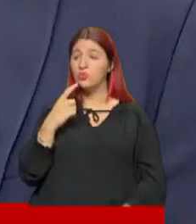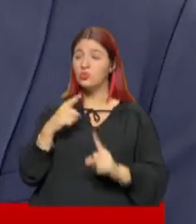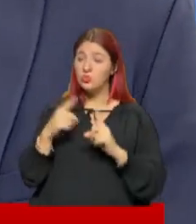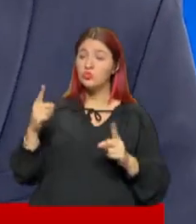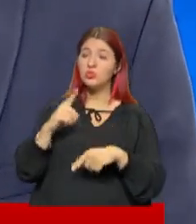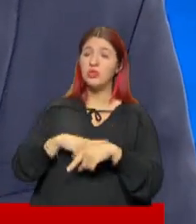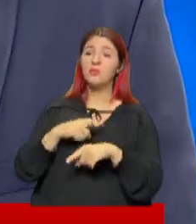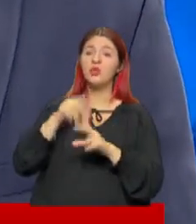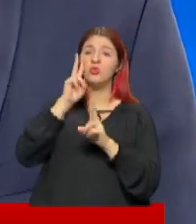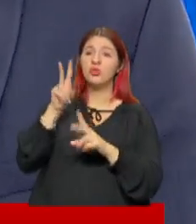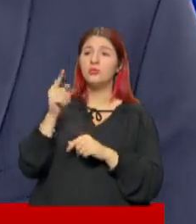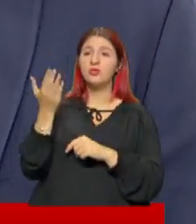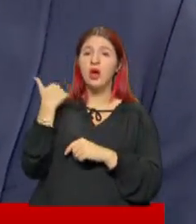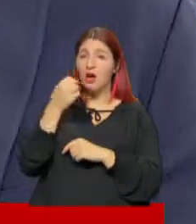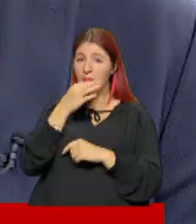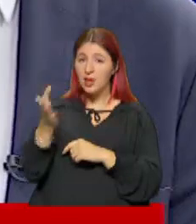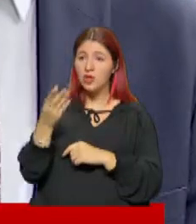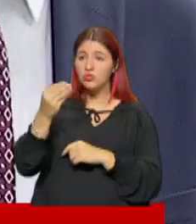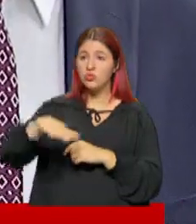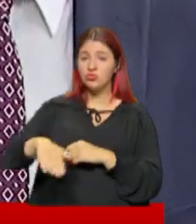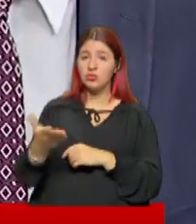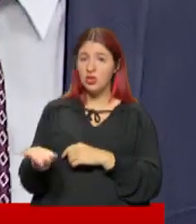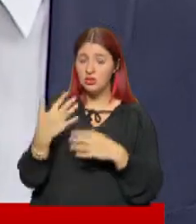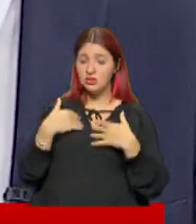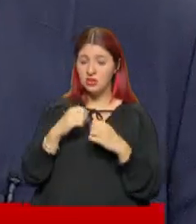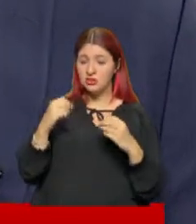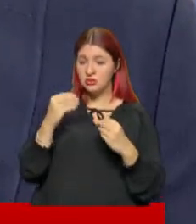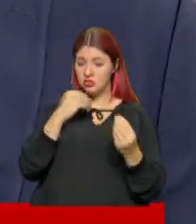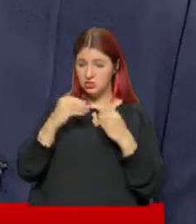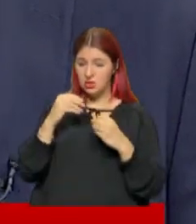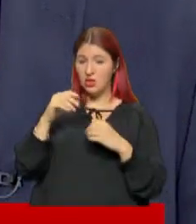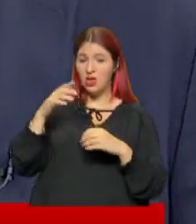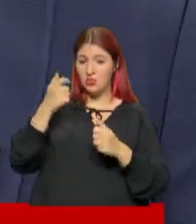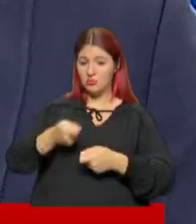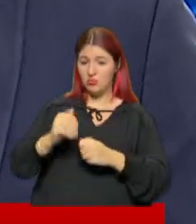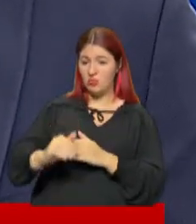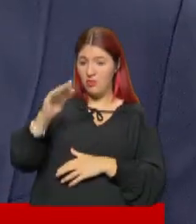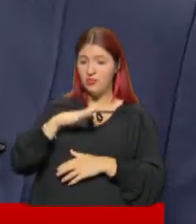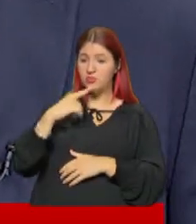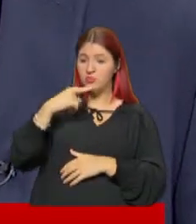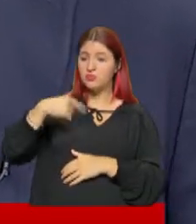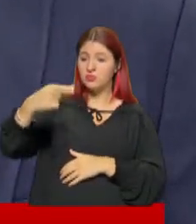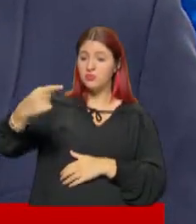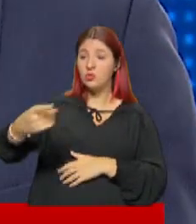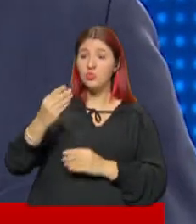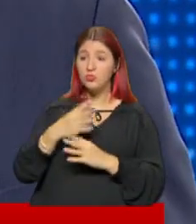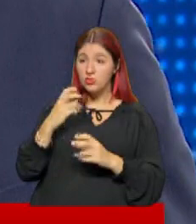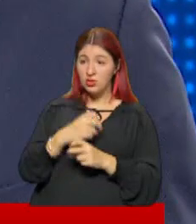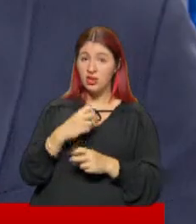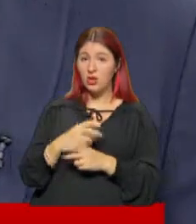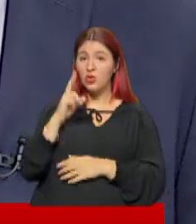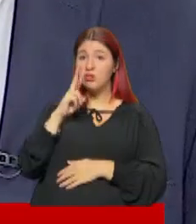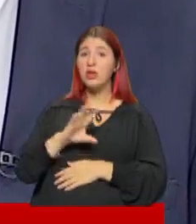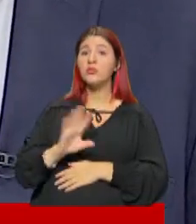vadede gözüküyor. Şimdi biraz önceki haber. Çocuklarımız sağlıksız yetişiyorsa bu gelecek yıllar açısından büyük bir tehlikeye